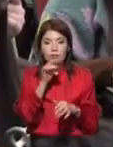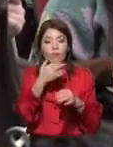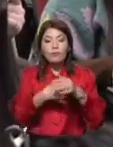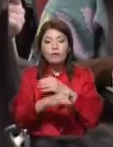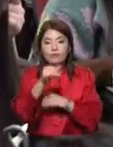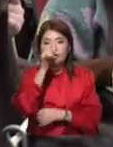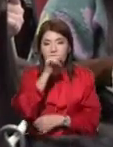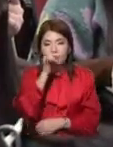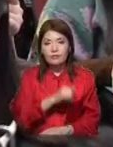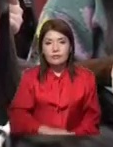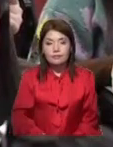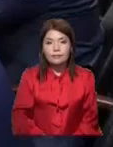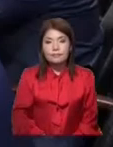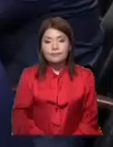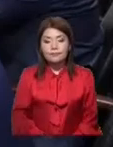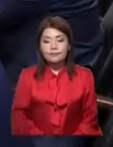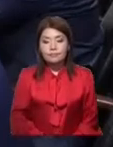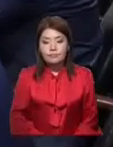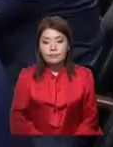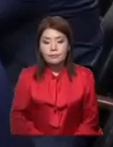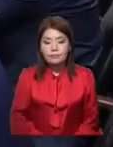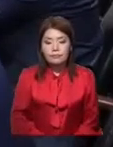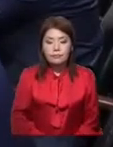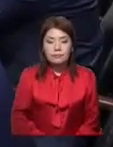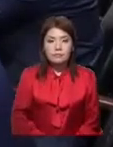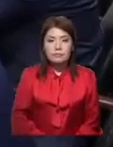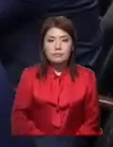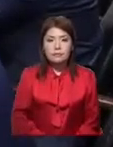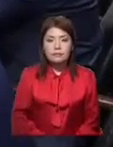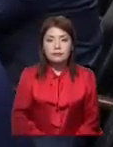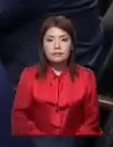будущее. Яна Гладкова, Нуржан Махмутов, Алмаз Жулубаев, Астана Таймс.